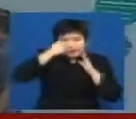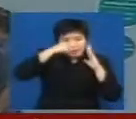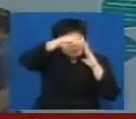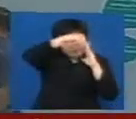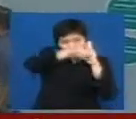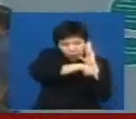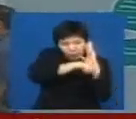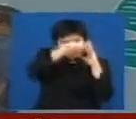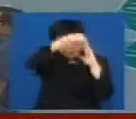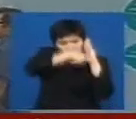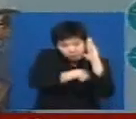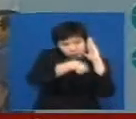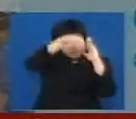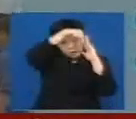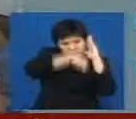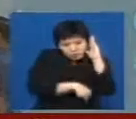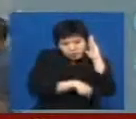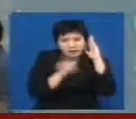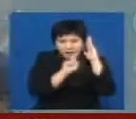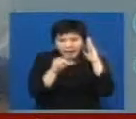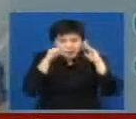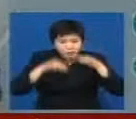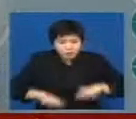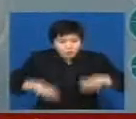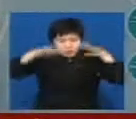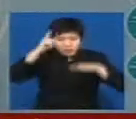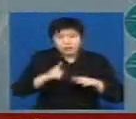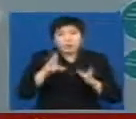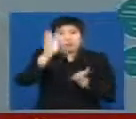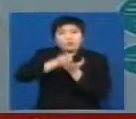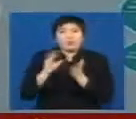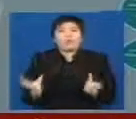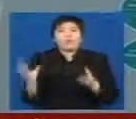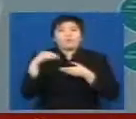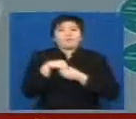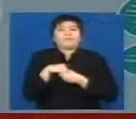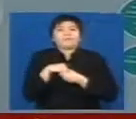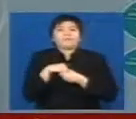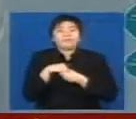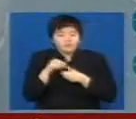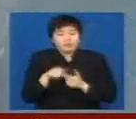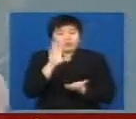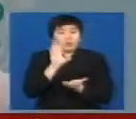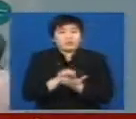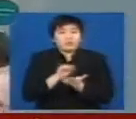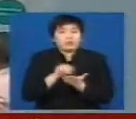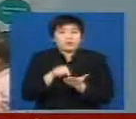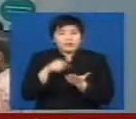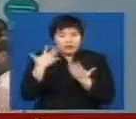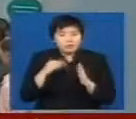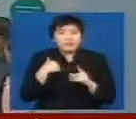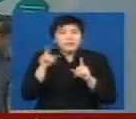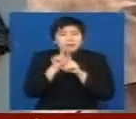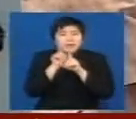ครับแล้วก็ตรงไหนท่วมแน่นะครับก็บอกเลยนะครับ นอกจากข้อมูลแล้วเด่นเรายังมีไอ้ระบบเซ็นเซ